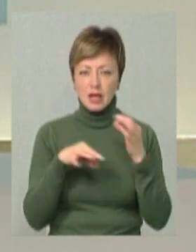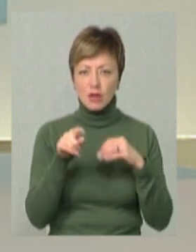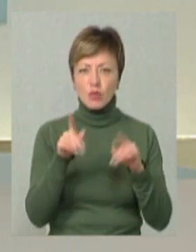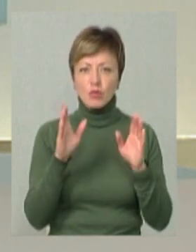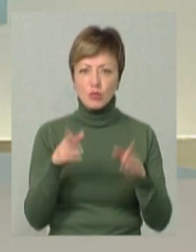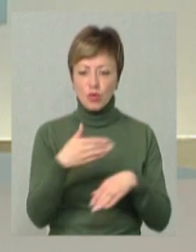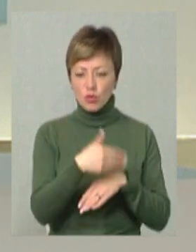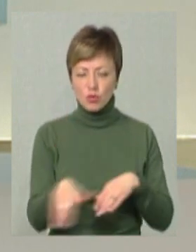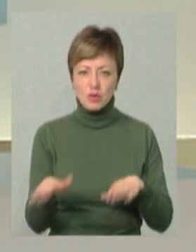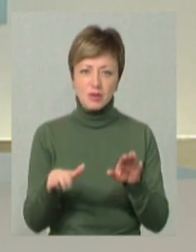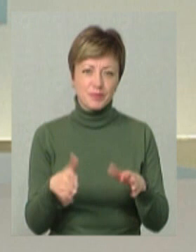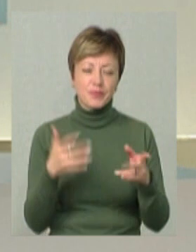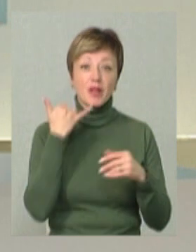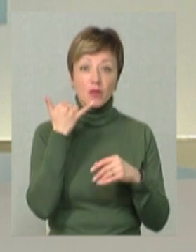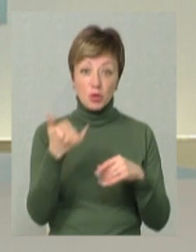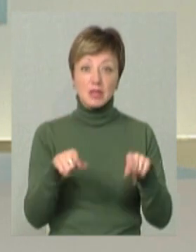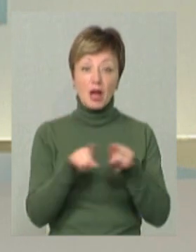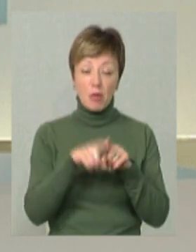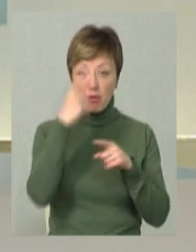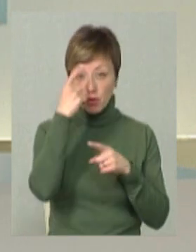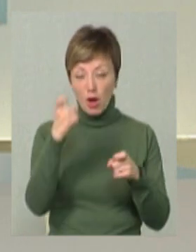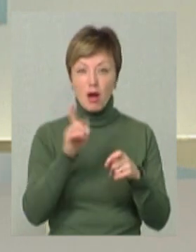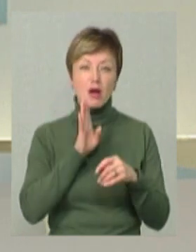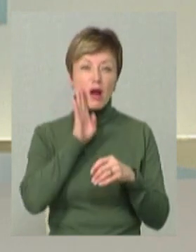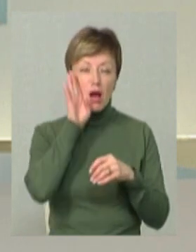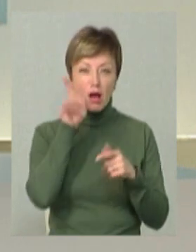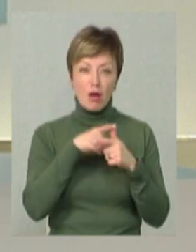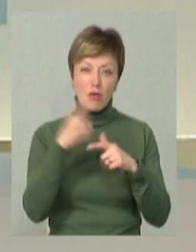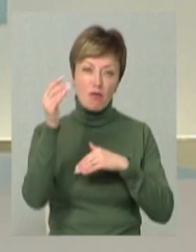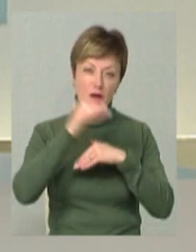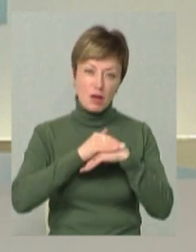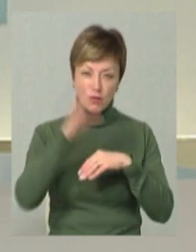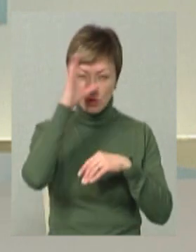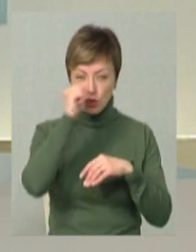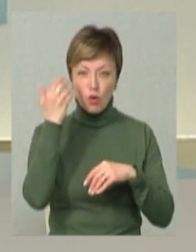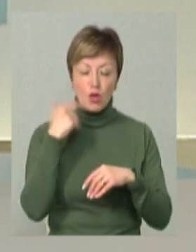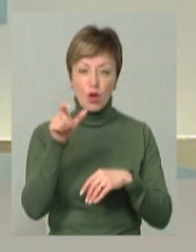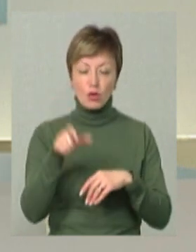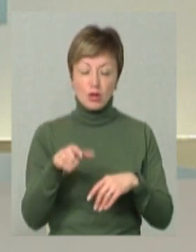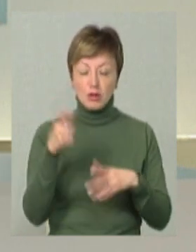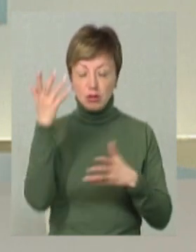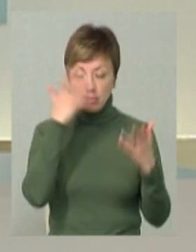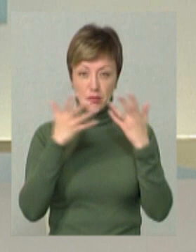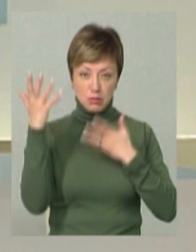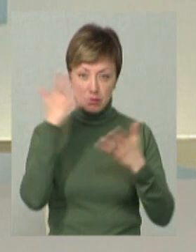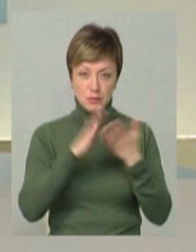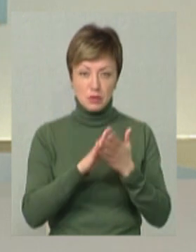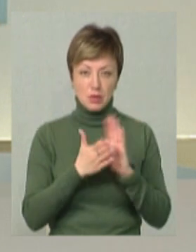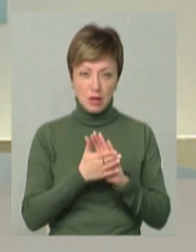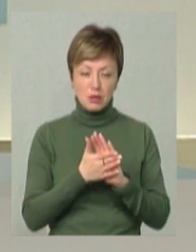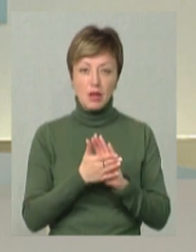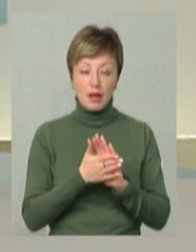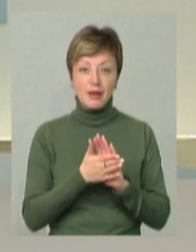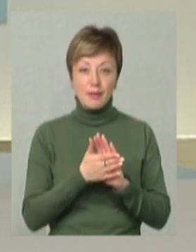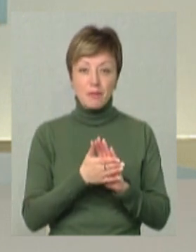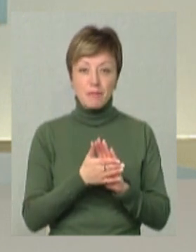йому ампутують кінцівку. Тобто телефонували з такими повідомленнями або рано вранці, або ввечері, або вночі, коли людина у психологічно вразливому стані перебуває. І